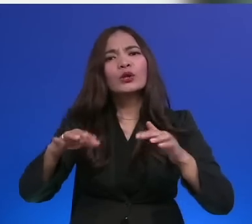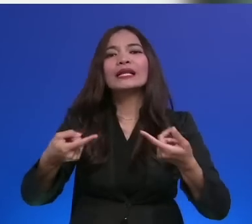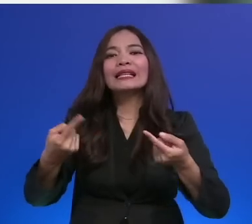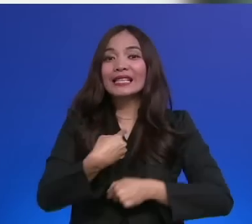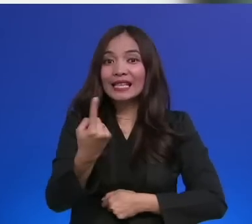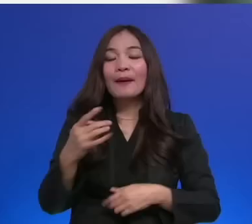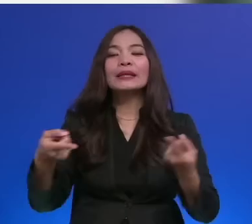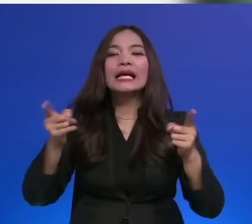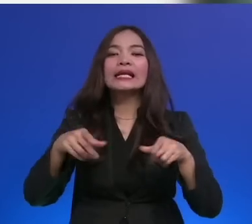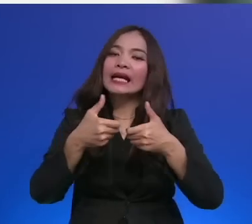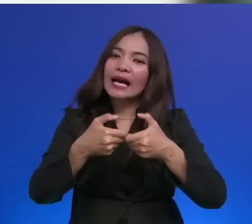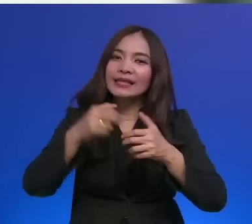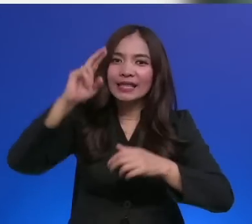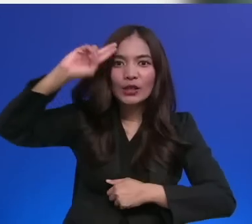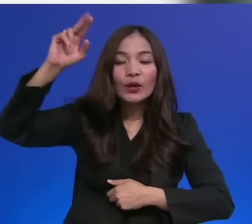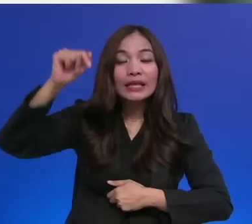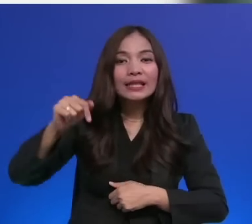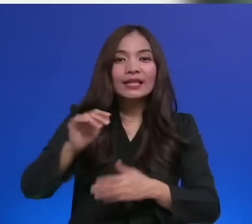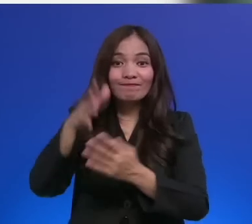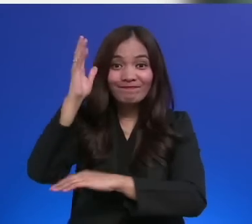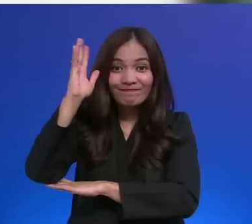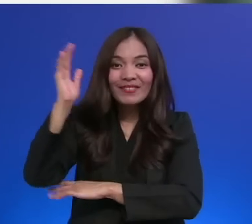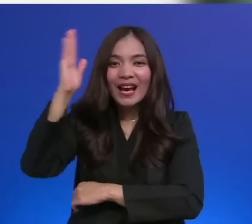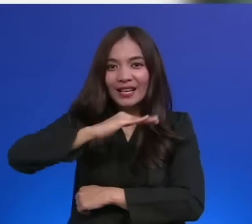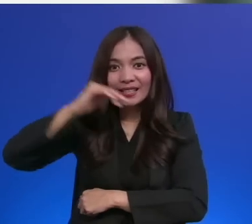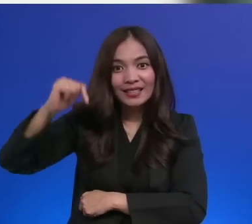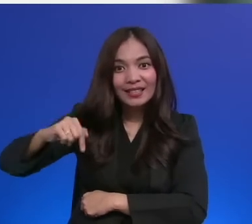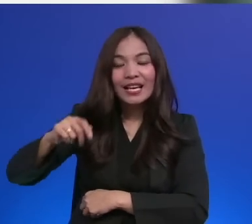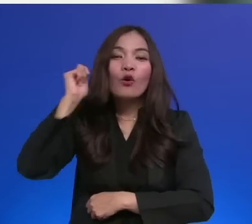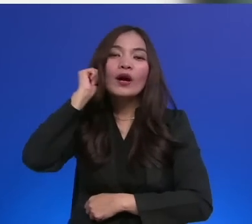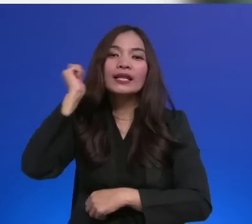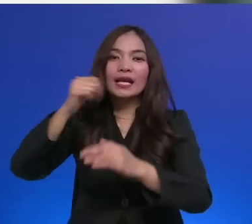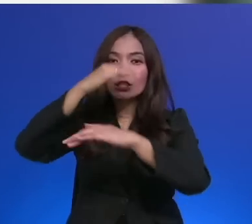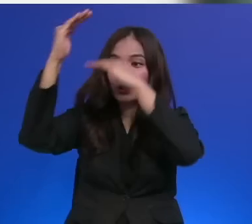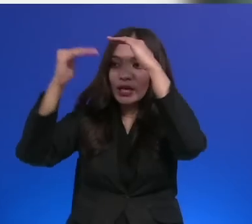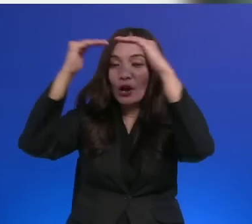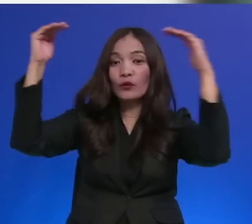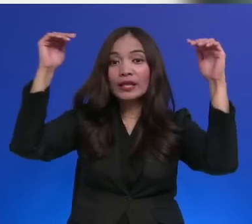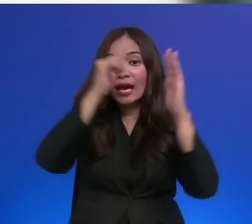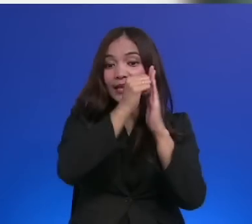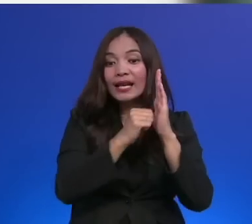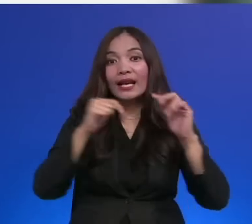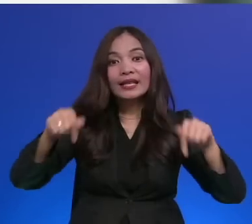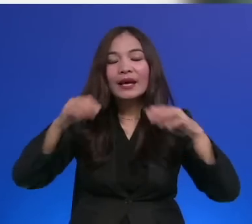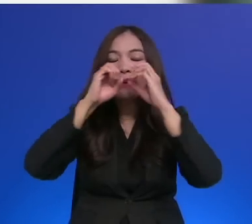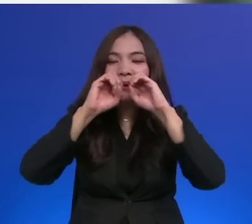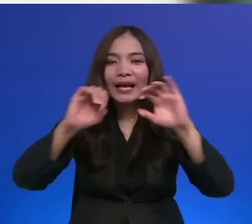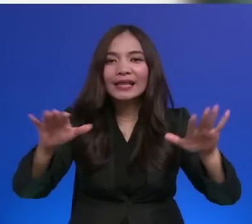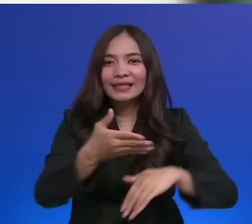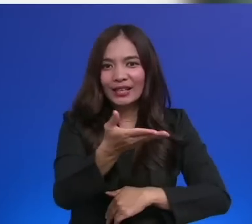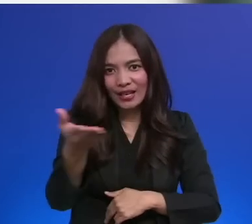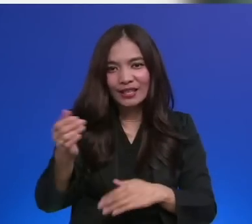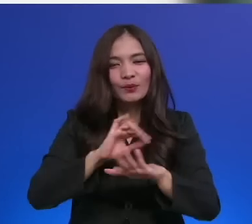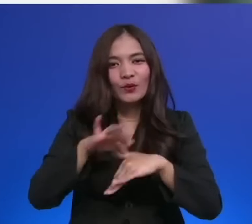Tuhan. Inilah pesan Tuhan untuk kita pada wanita surgawi episode ini, kiranya memberkati saudara-saudara